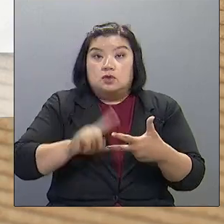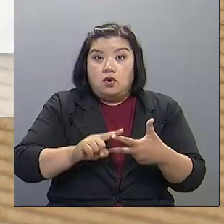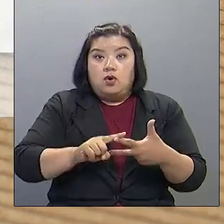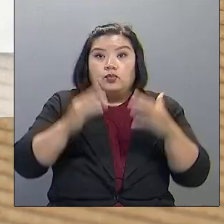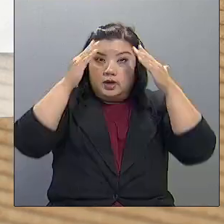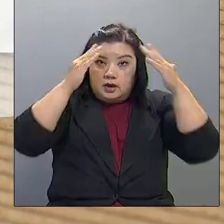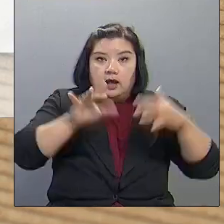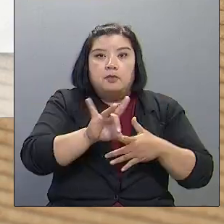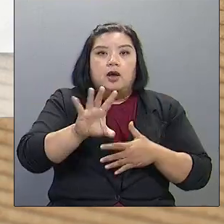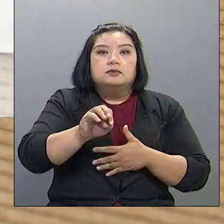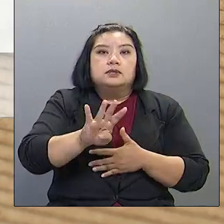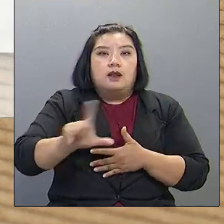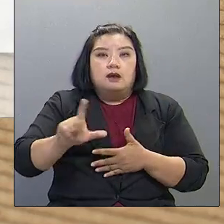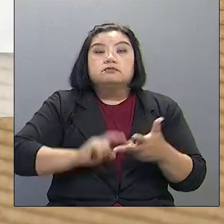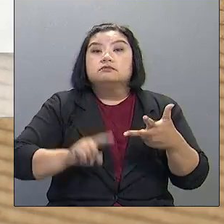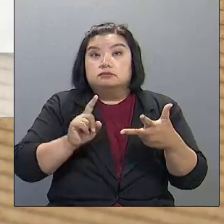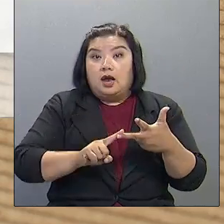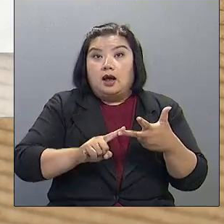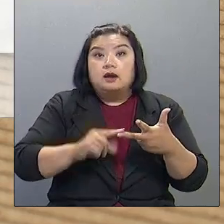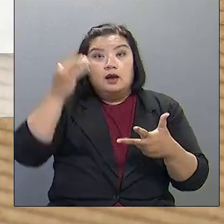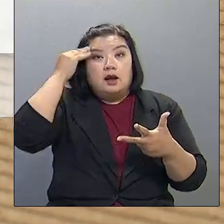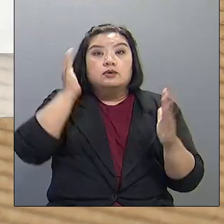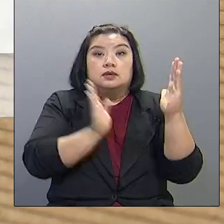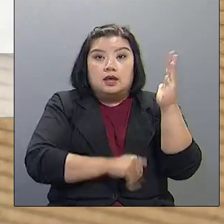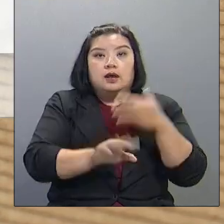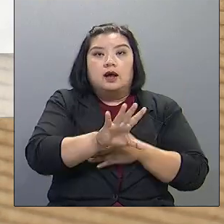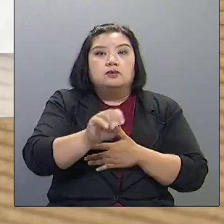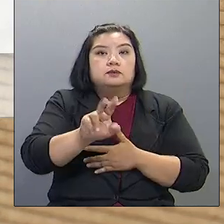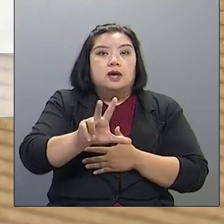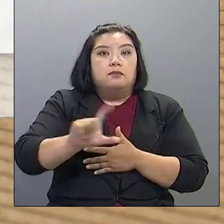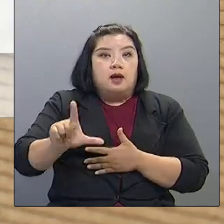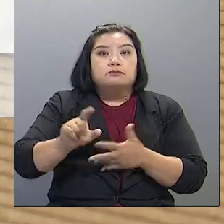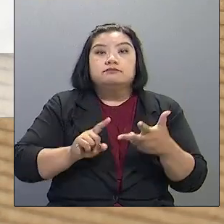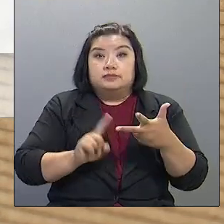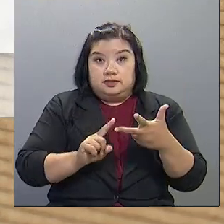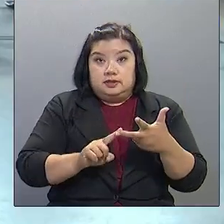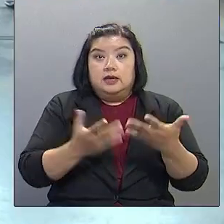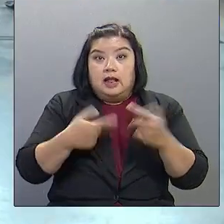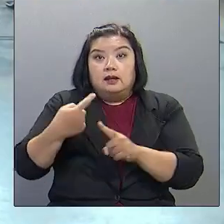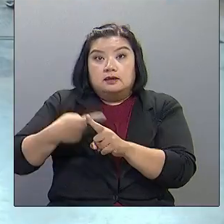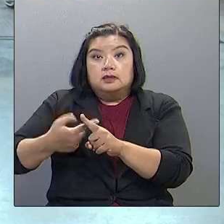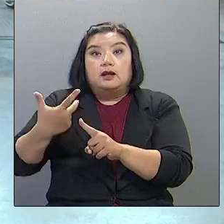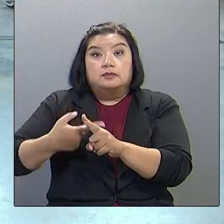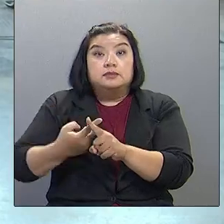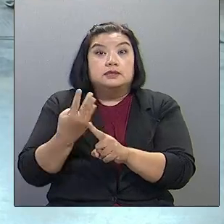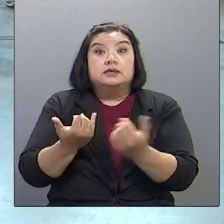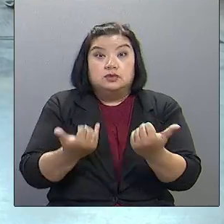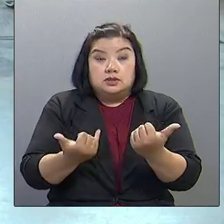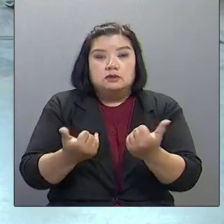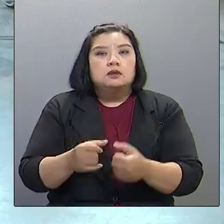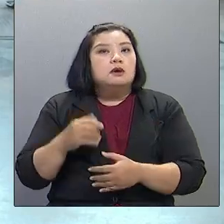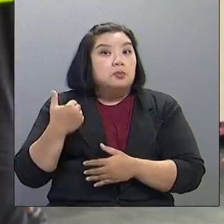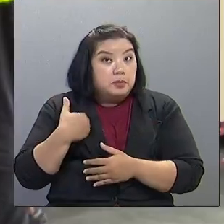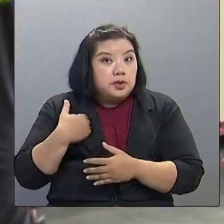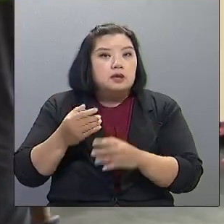คะ854ล้านบาทและเกาหลีใต้ค่ะ543ล้านบาทส่วนไตรมาสที่3และ4นี้นะคะคาดว่าปริมาณการ